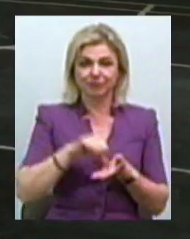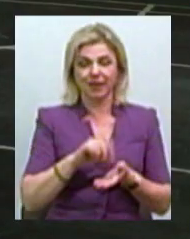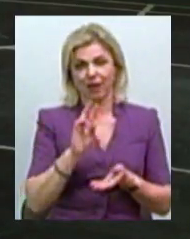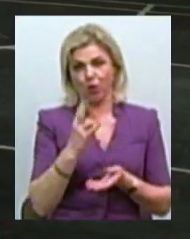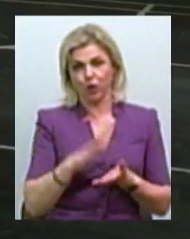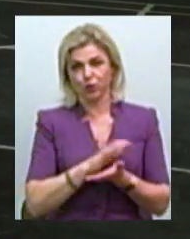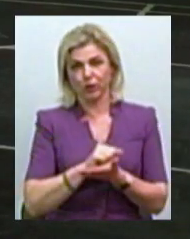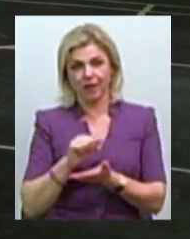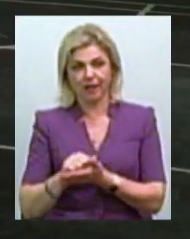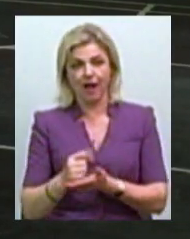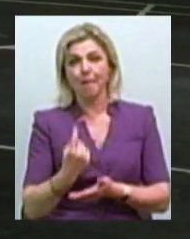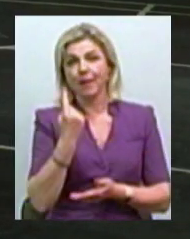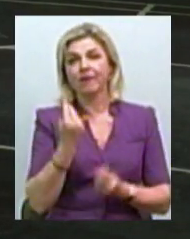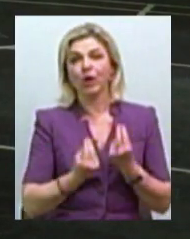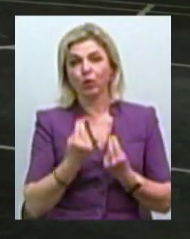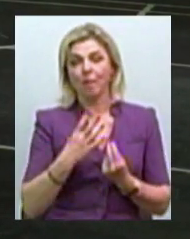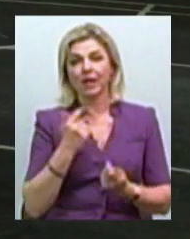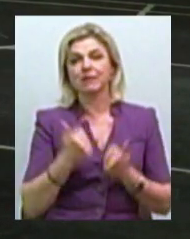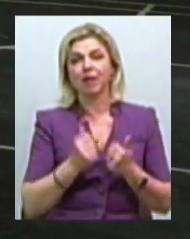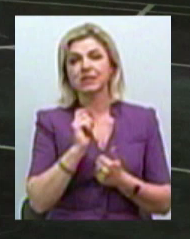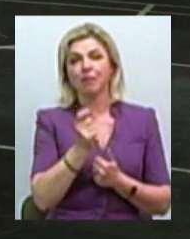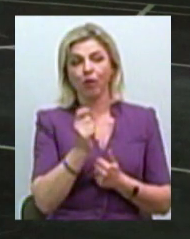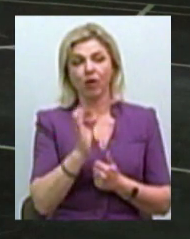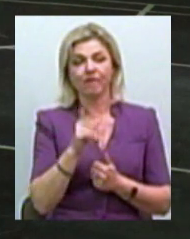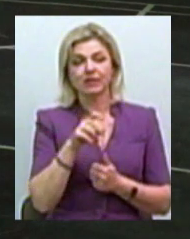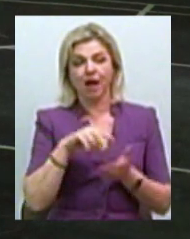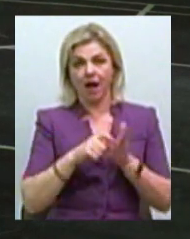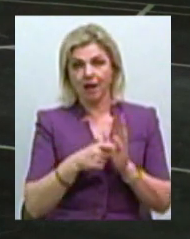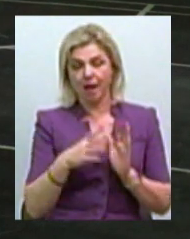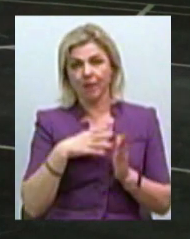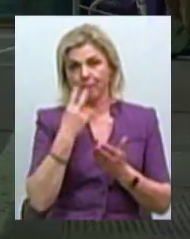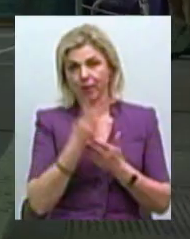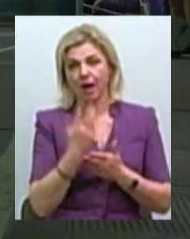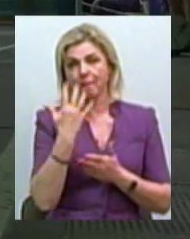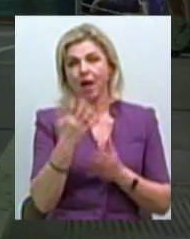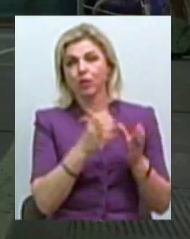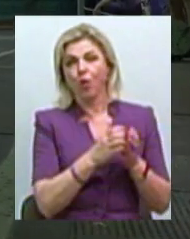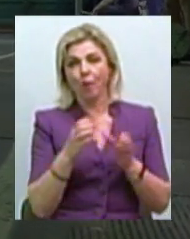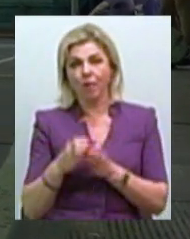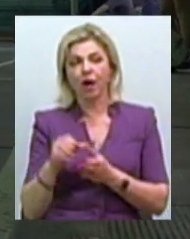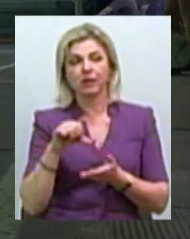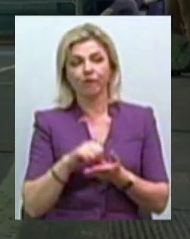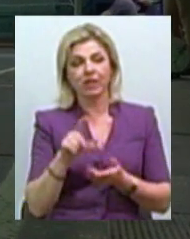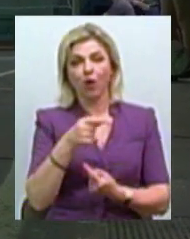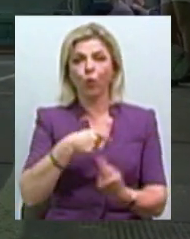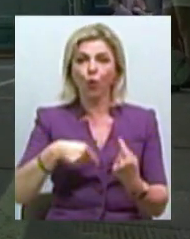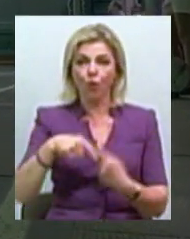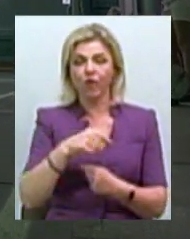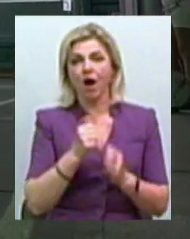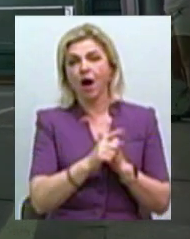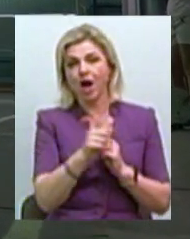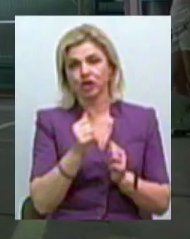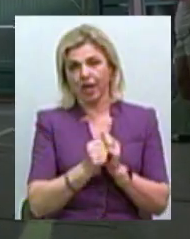У перший ігровий день відбувалося змагання з бадмінтону у залі. Було представлено 5 команд. Виступатимуть за круговою системою. Кожен грає з